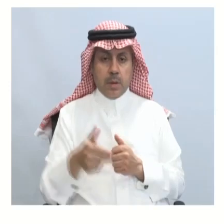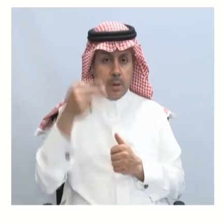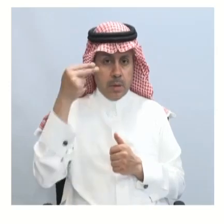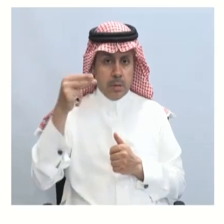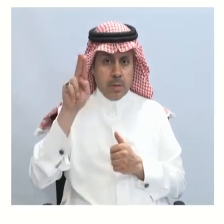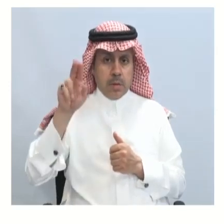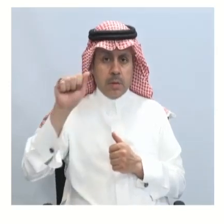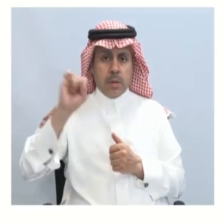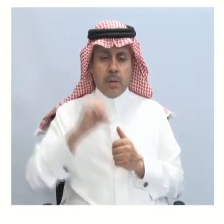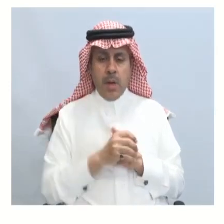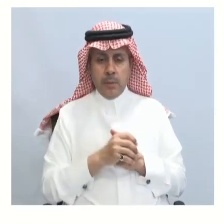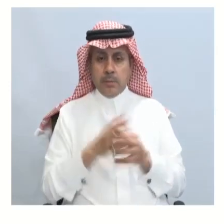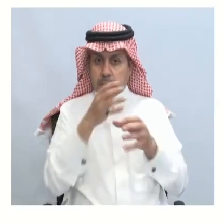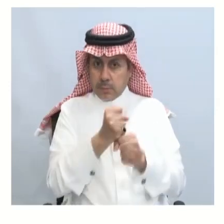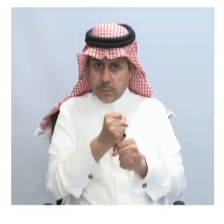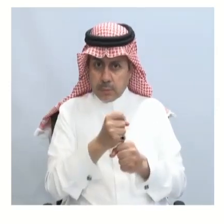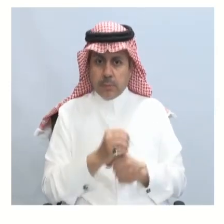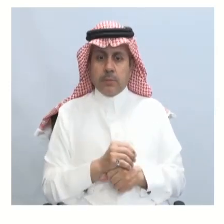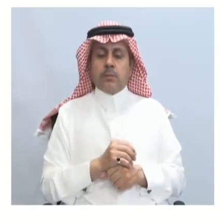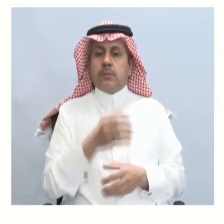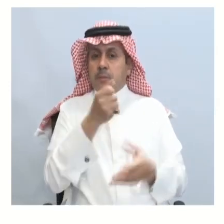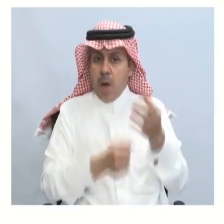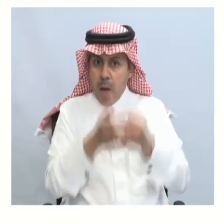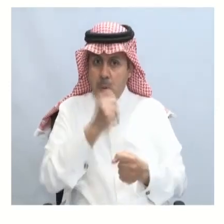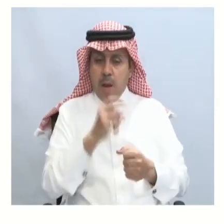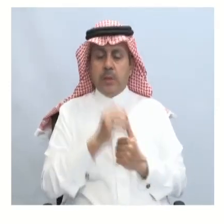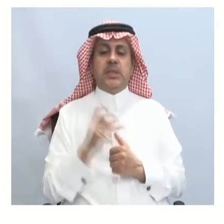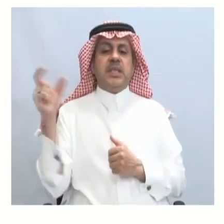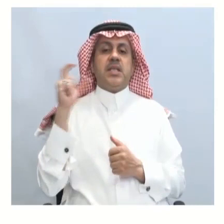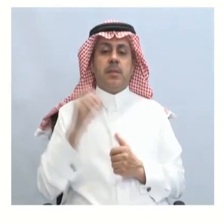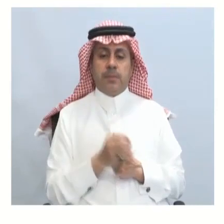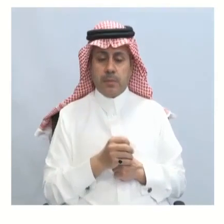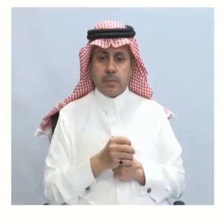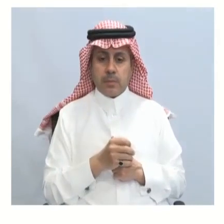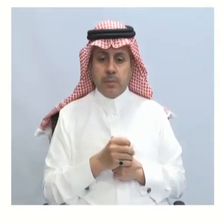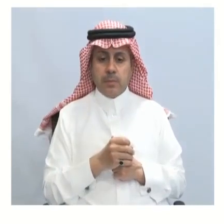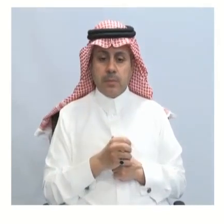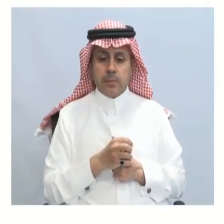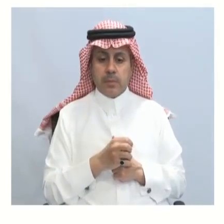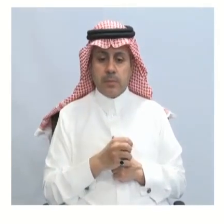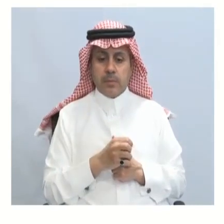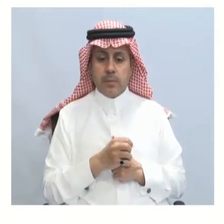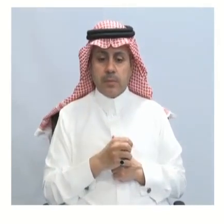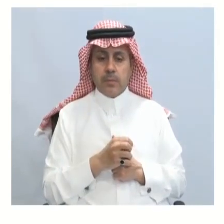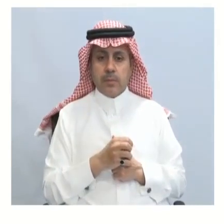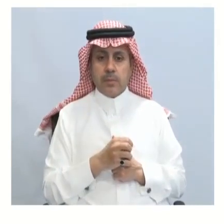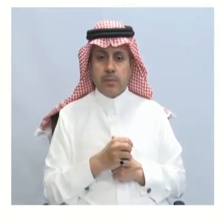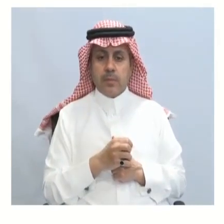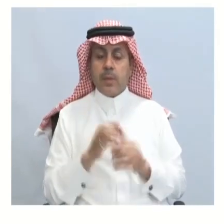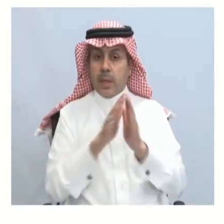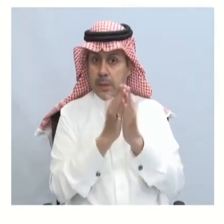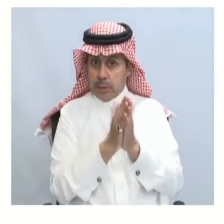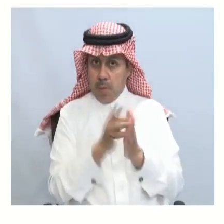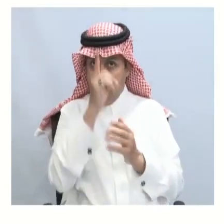هو التمسك بشده والمراد بحبل الله هو دين الاسلام وكتابه القران ونستطيع ان نقول كتاب الله